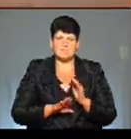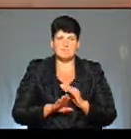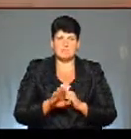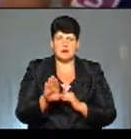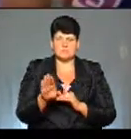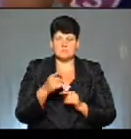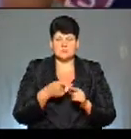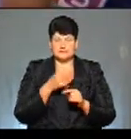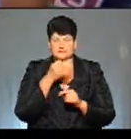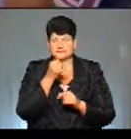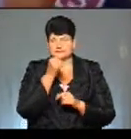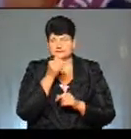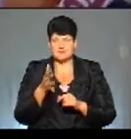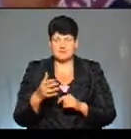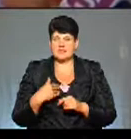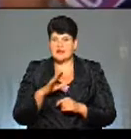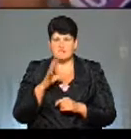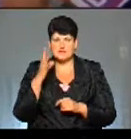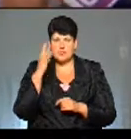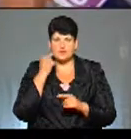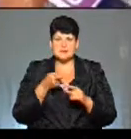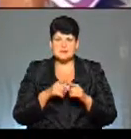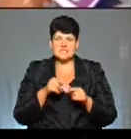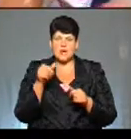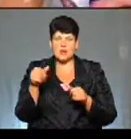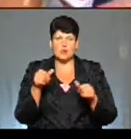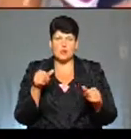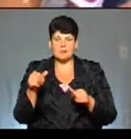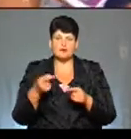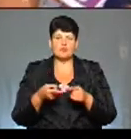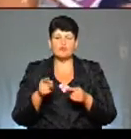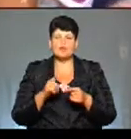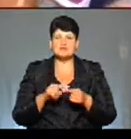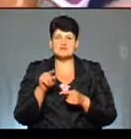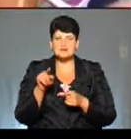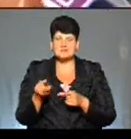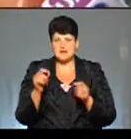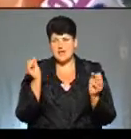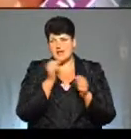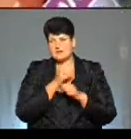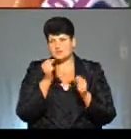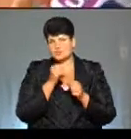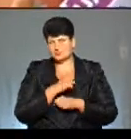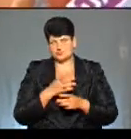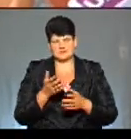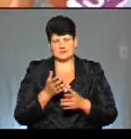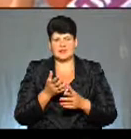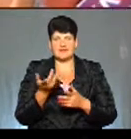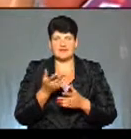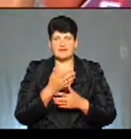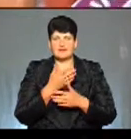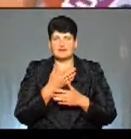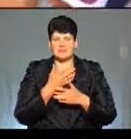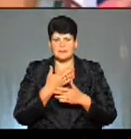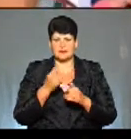не повертається. Ми не враховуємо ці кнопки, бо це абсолютно абсурдна штука, яка не є елементом